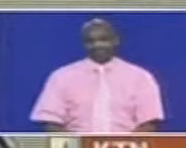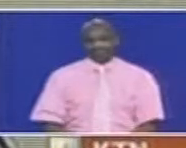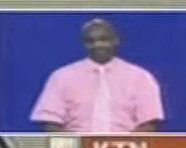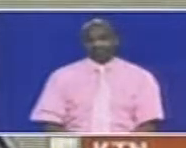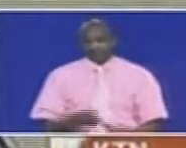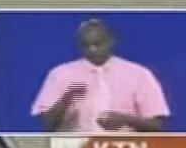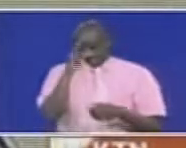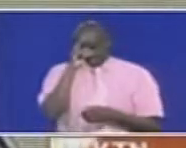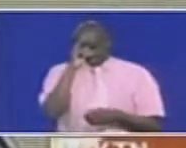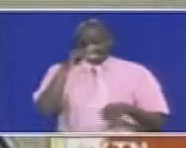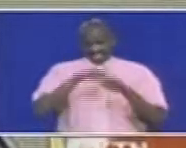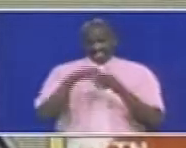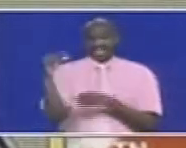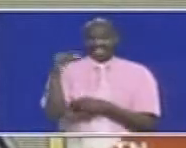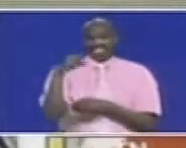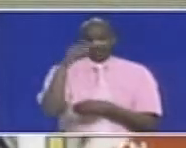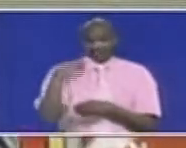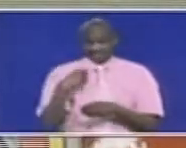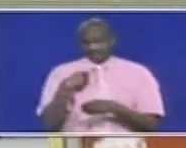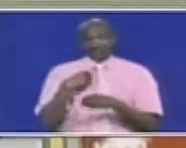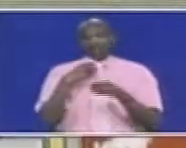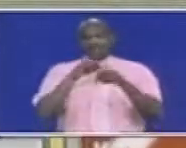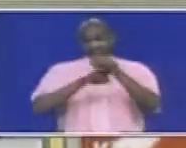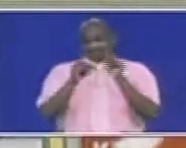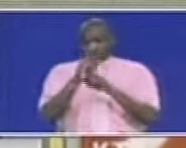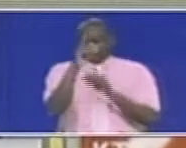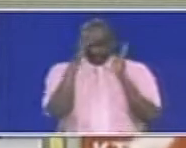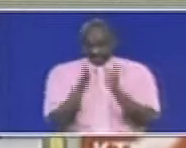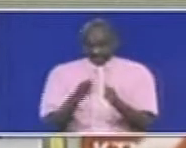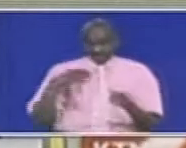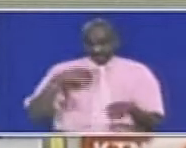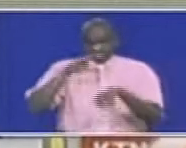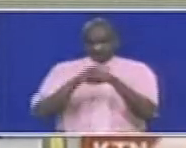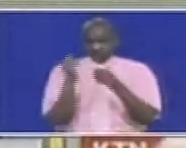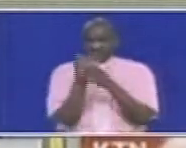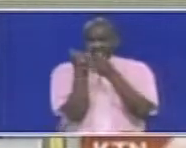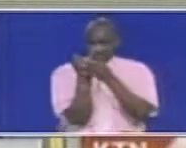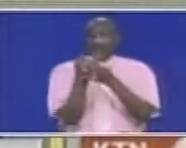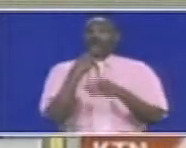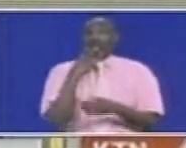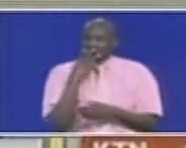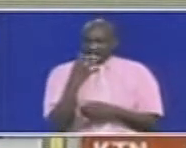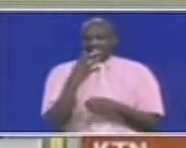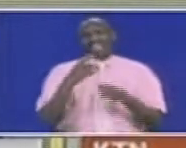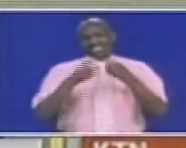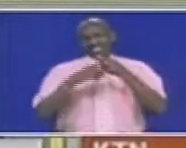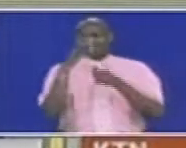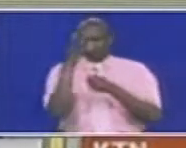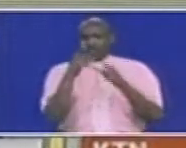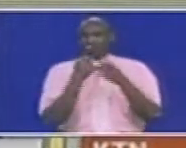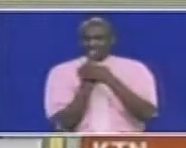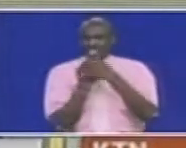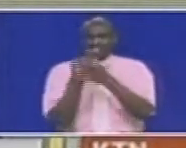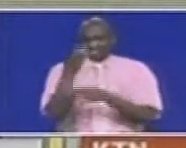Maafisa wa polisi mjini Garissa wanamzuilia jamaa mmoja ambaye alipatikana na risasi 495 katika eneo bunge la